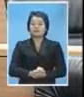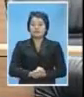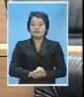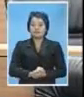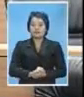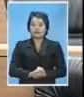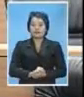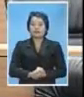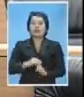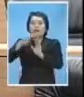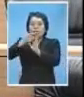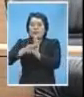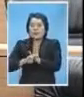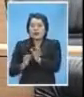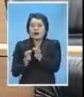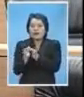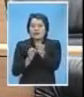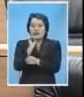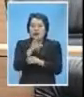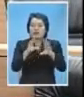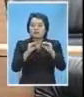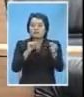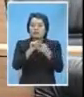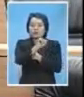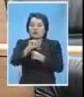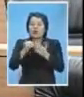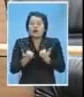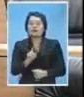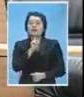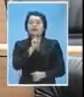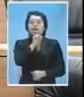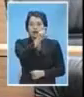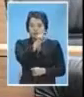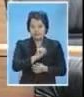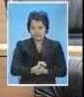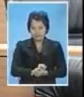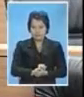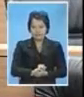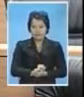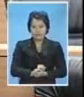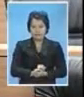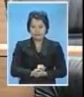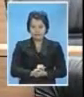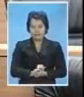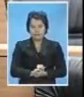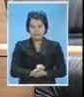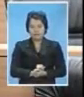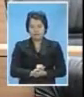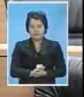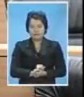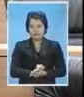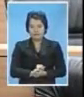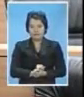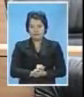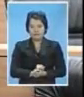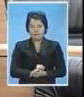ได้แถลงไว้ต่อรัฐสภาผมอยากจะถามไปถึงรัฐบาลว่าในประเด็นที่ท่าน